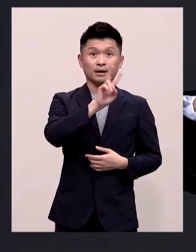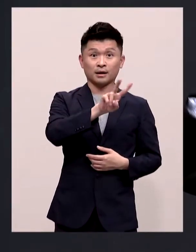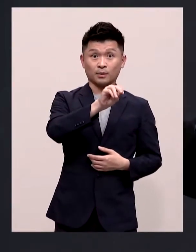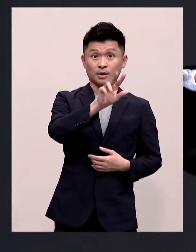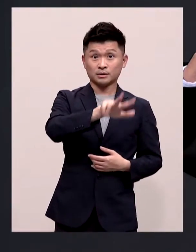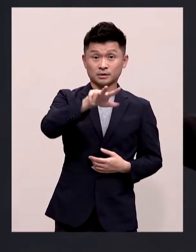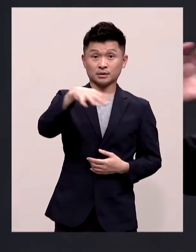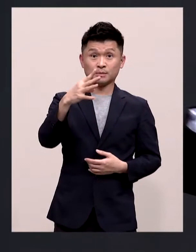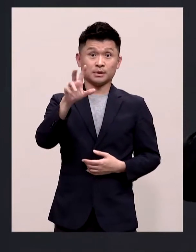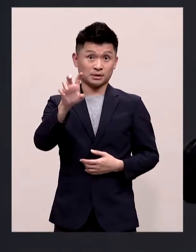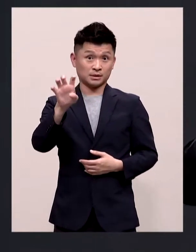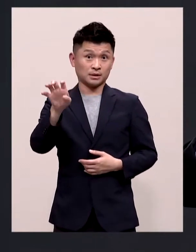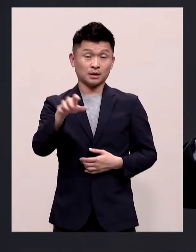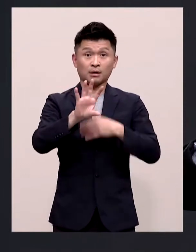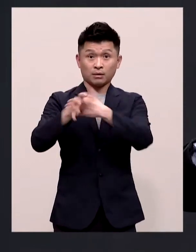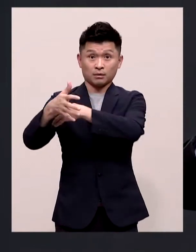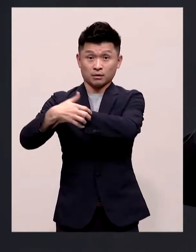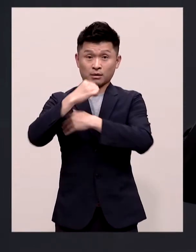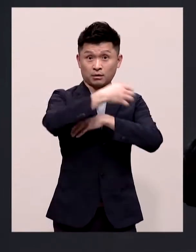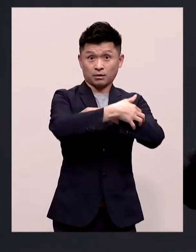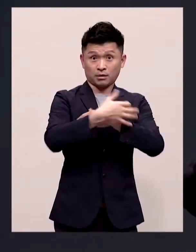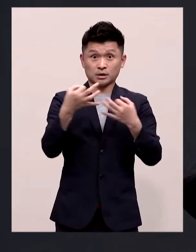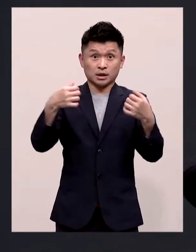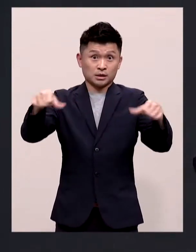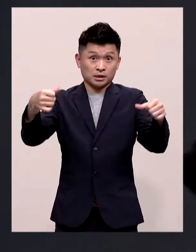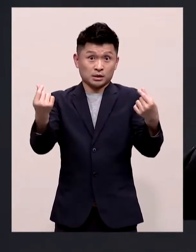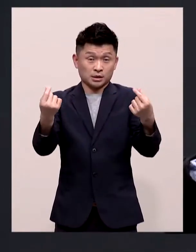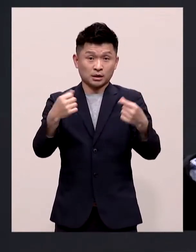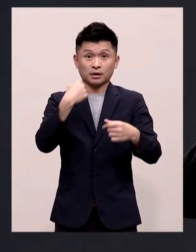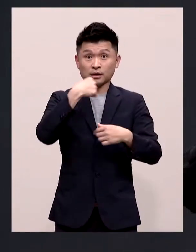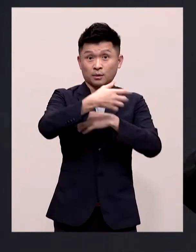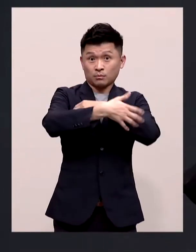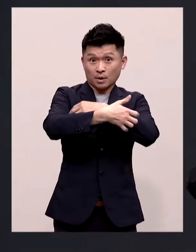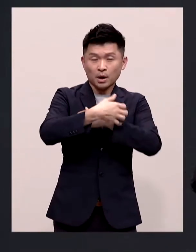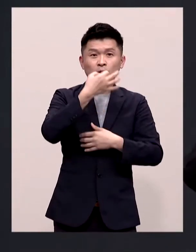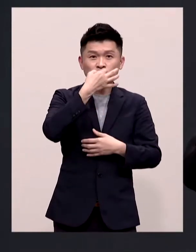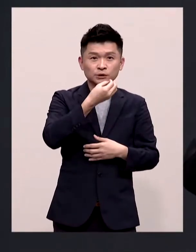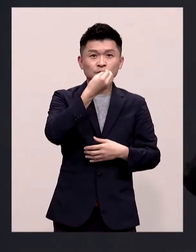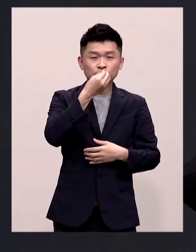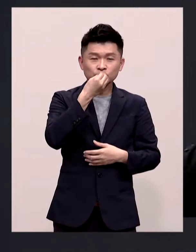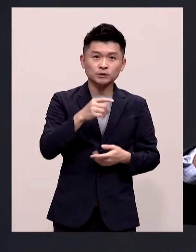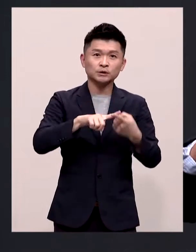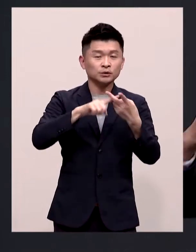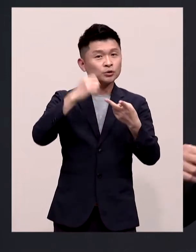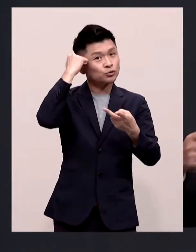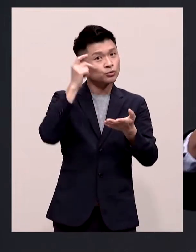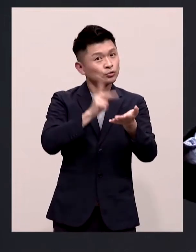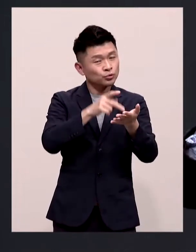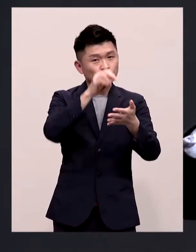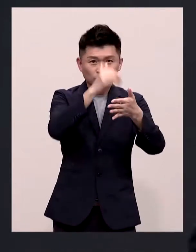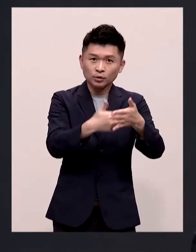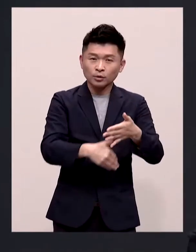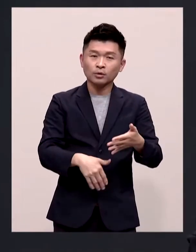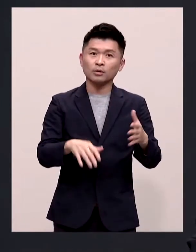70 外樓本樓變多錢本樓還要靠著吃的跟大的靠著兩萬